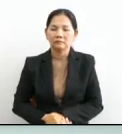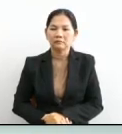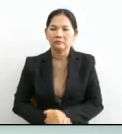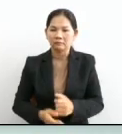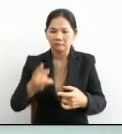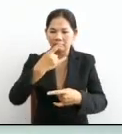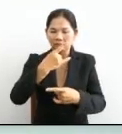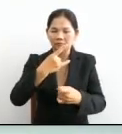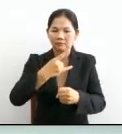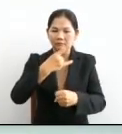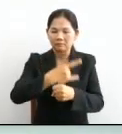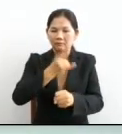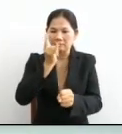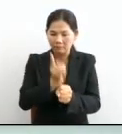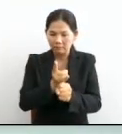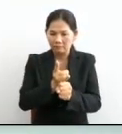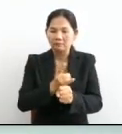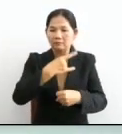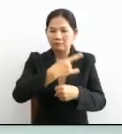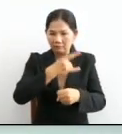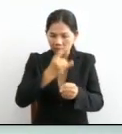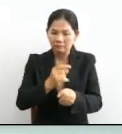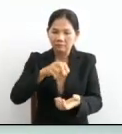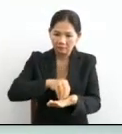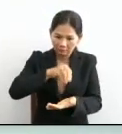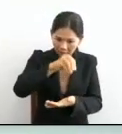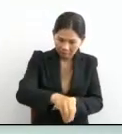múc rò bò đắm đầm lòng mì